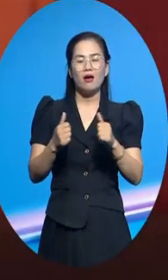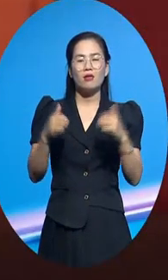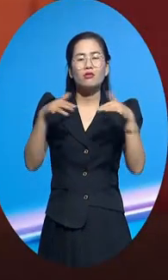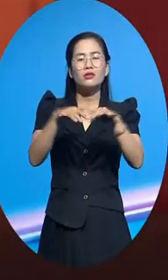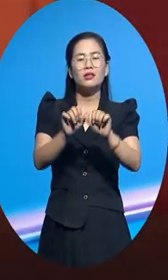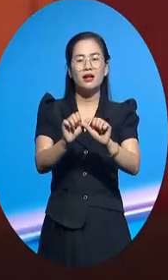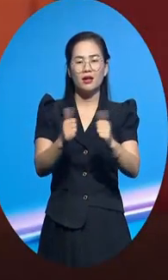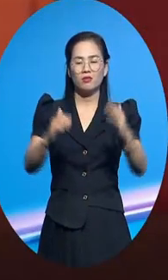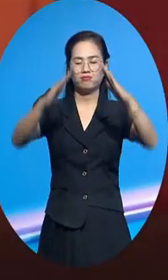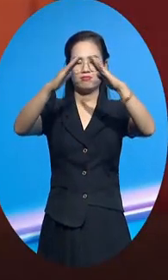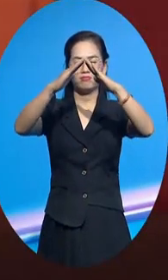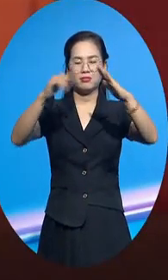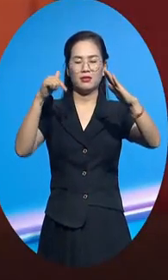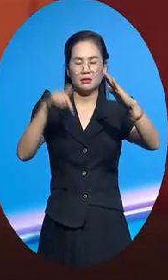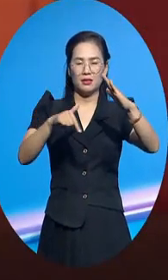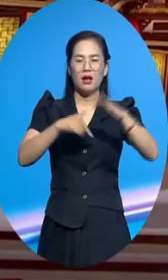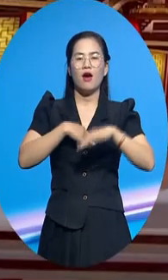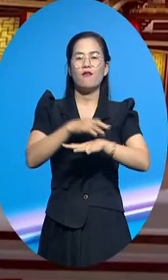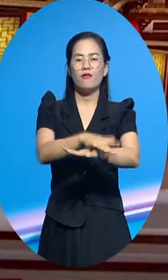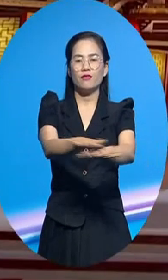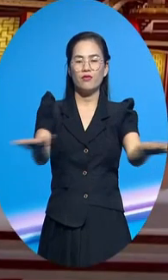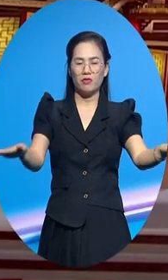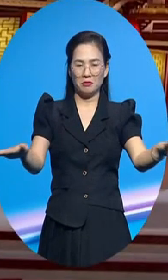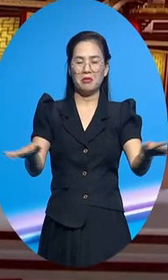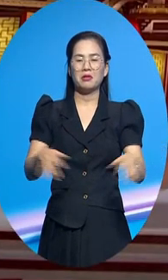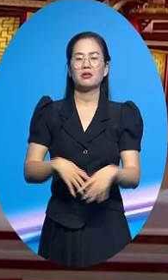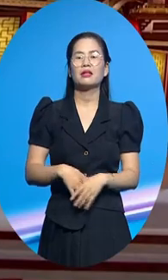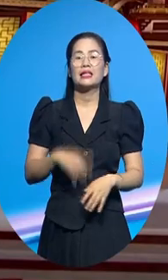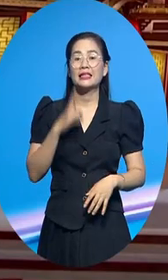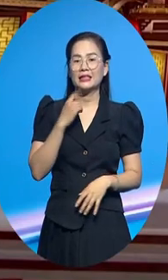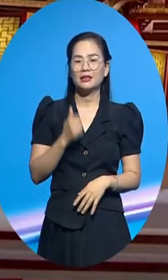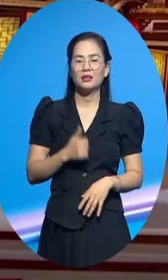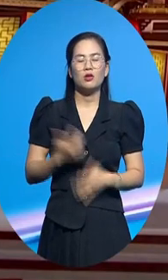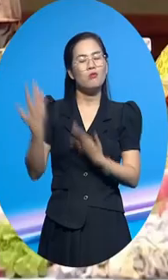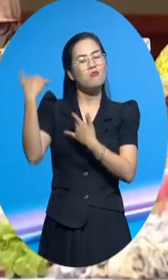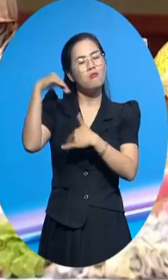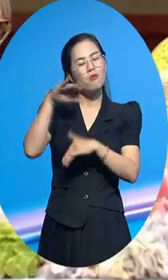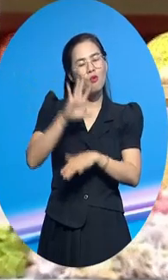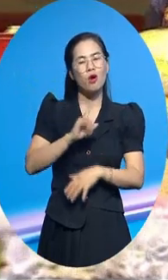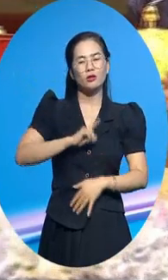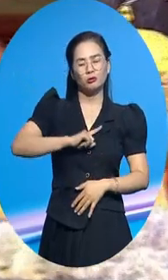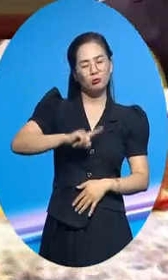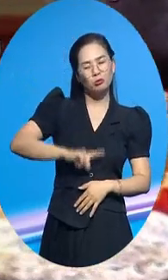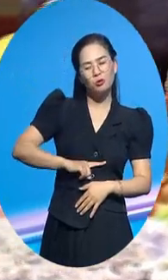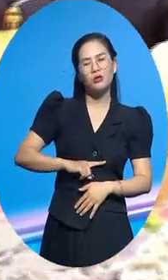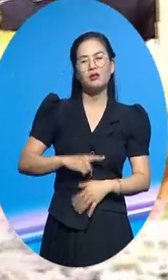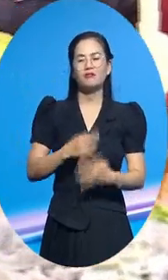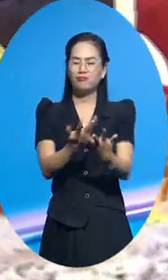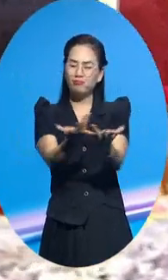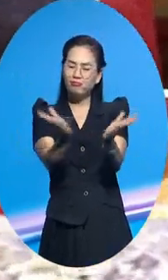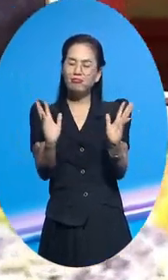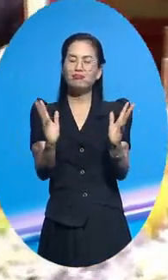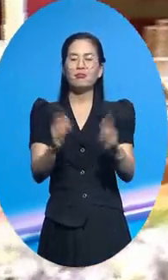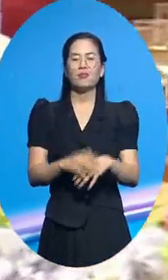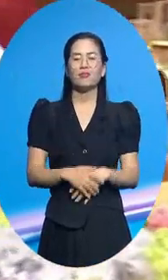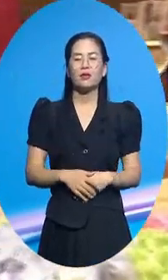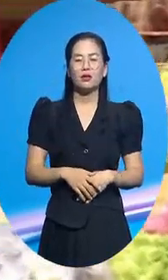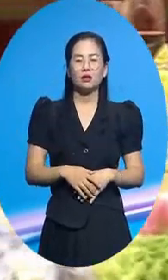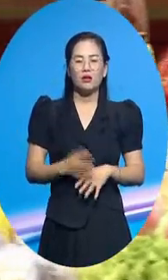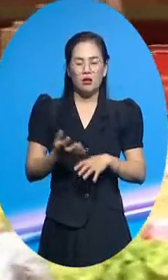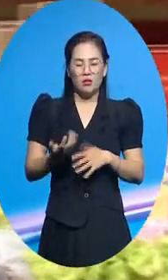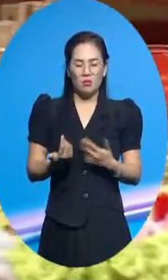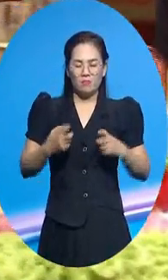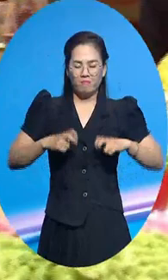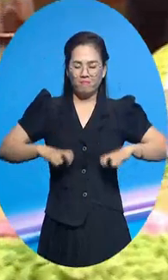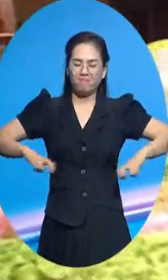Đường, chào đón quan khách với các điệu múa truyền thống và các ca khúc Trung Quốc và Trung Á. Các chuyên gia cho rằng tại hội nghị, các bên